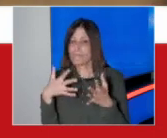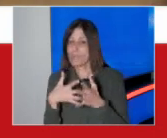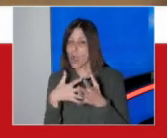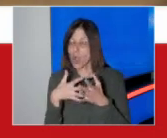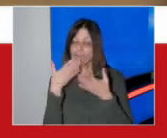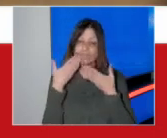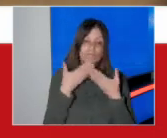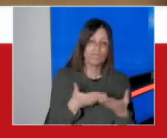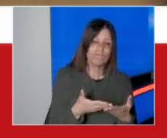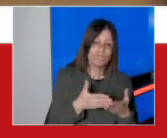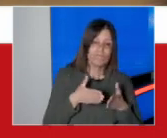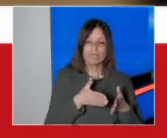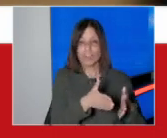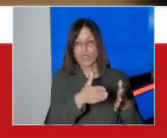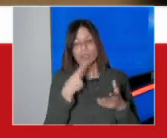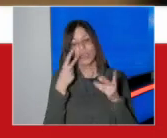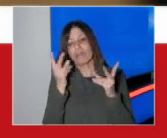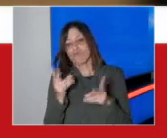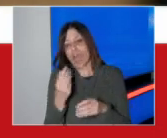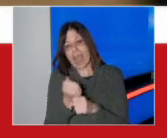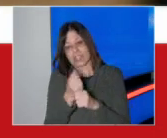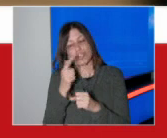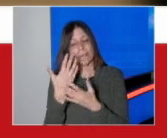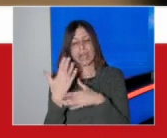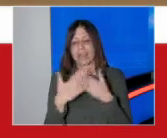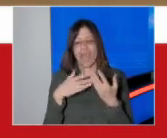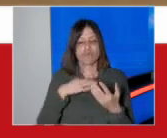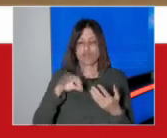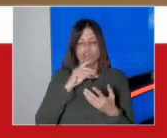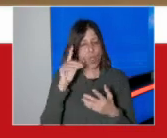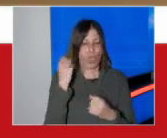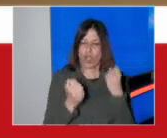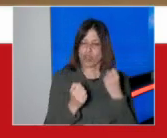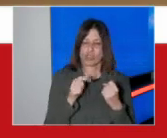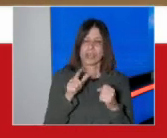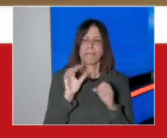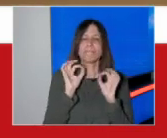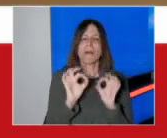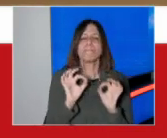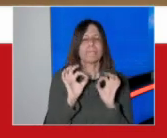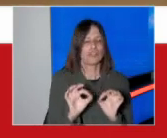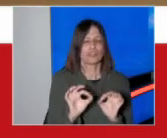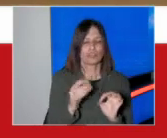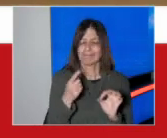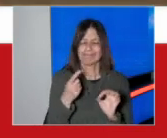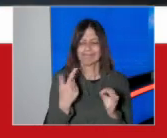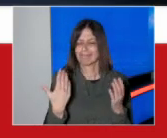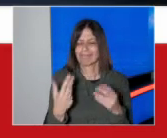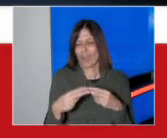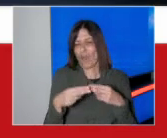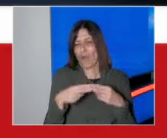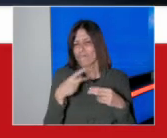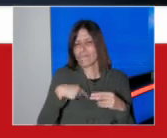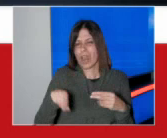נכוון, נראה מה אנחנו יכולים לעשות. זה ביד שלנו, זה לא כך קשה, זה ממש ממש קרוב